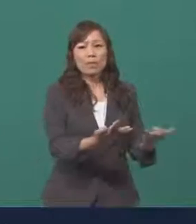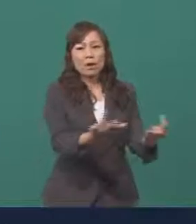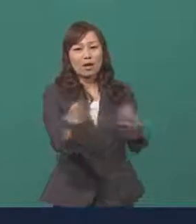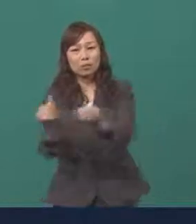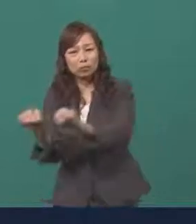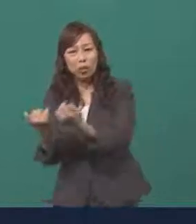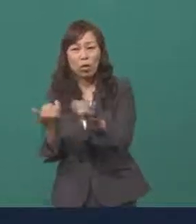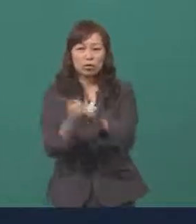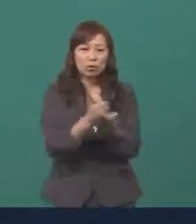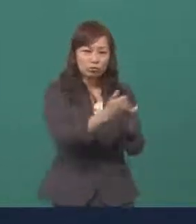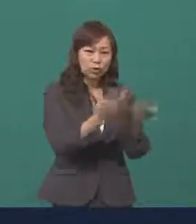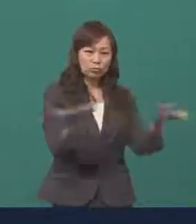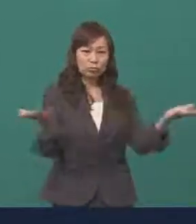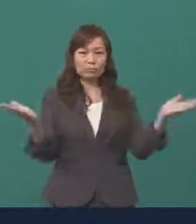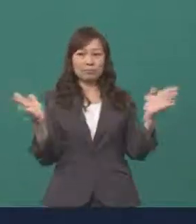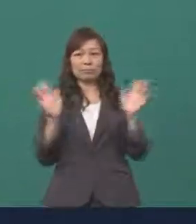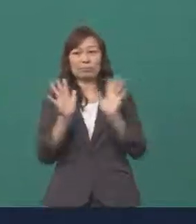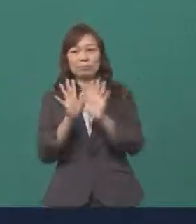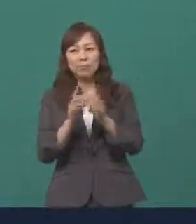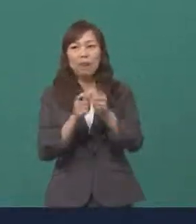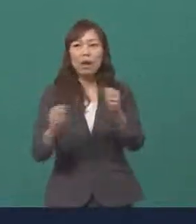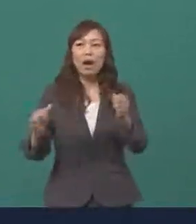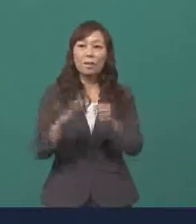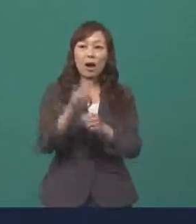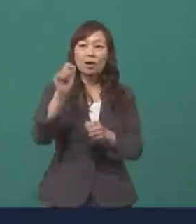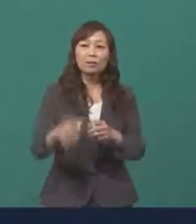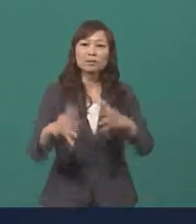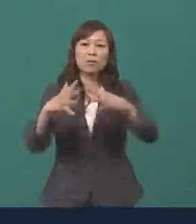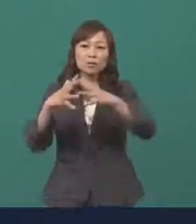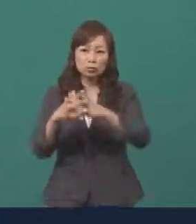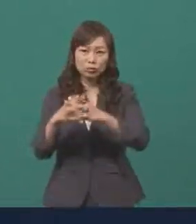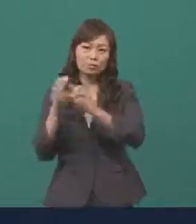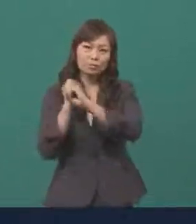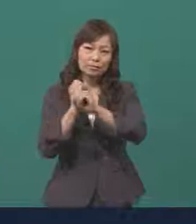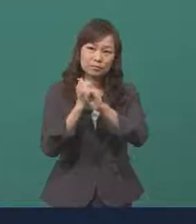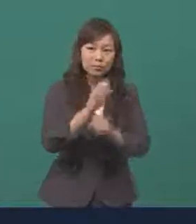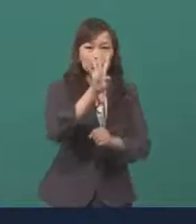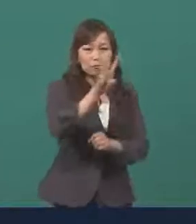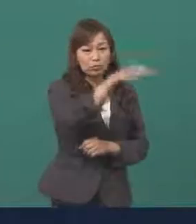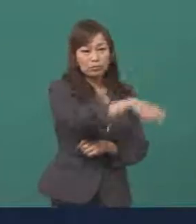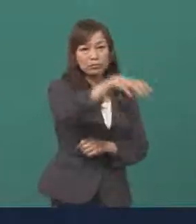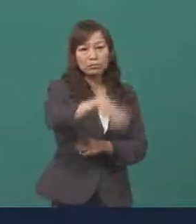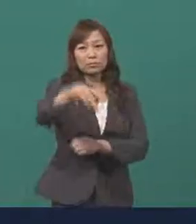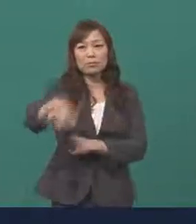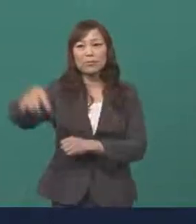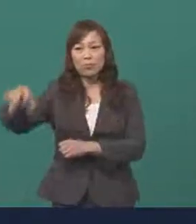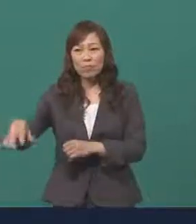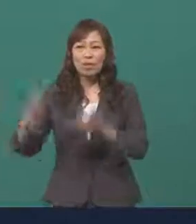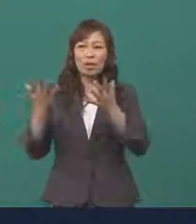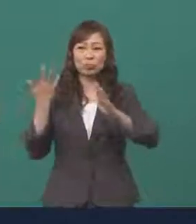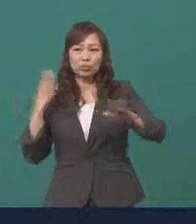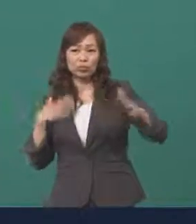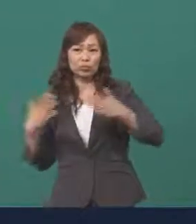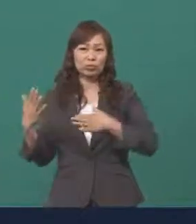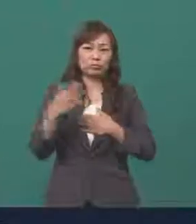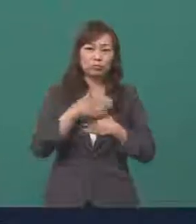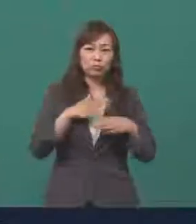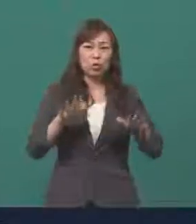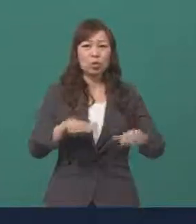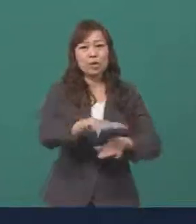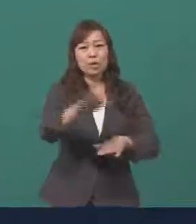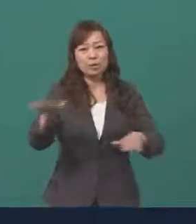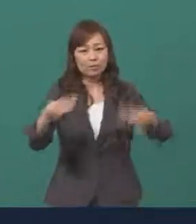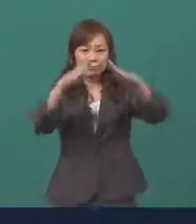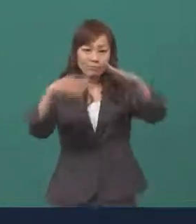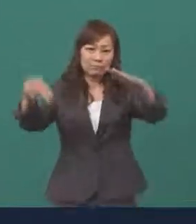多くの見物客が待ち構える中、長浜八幡宮には4基の曳山が並び、歌